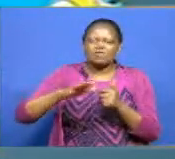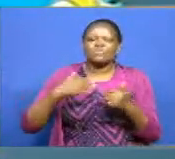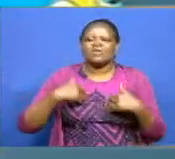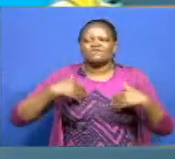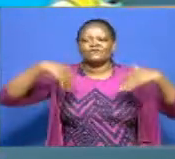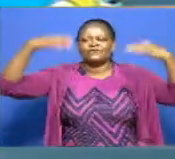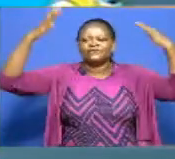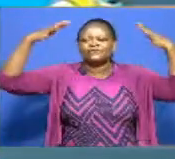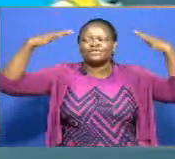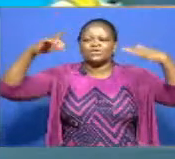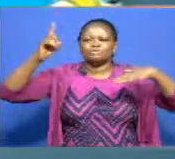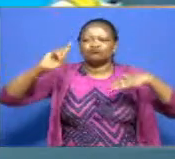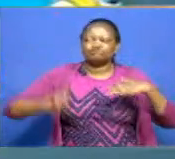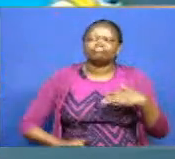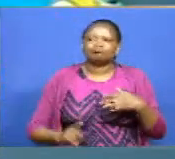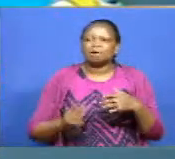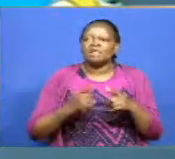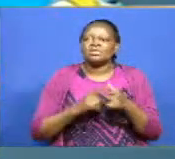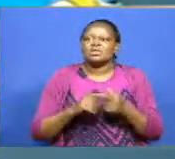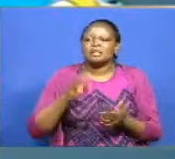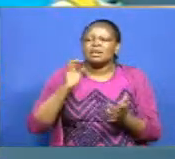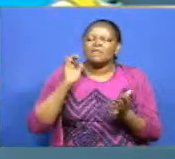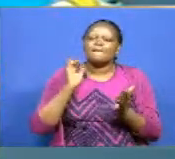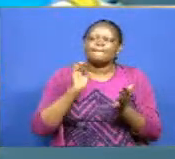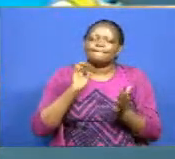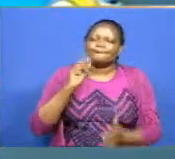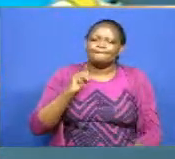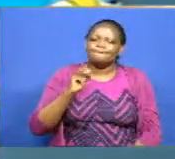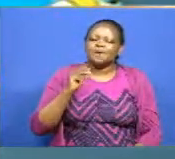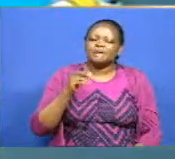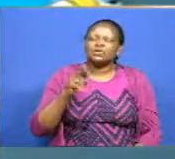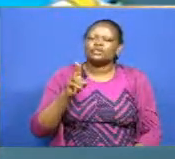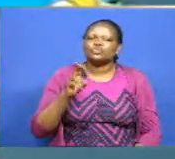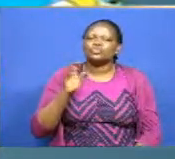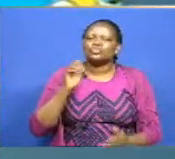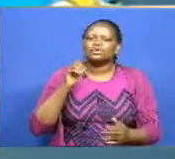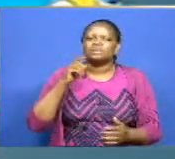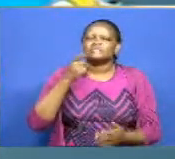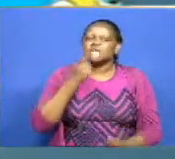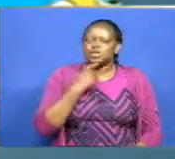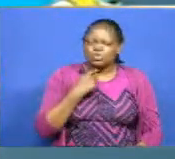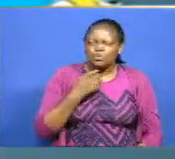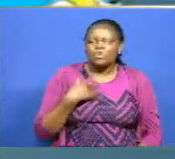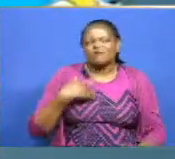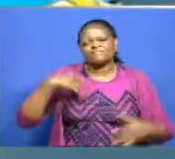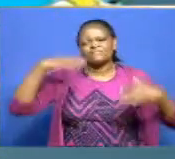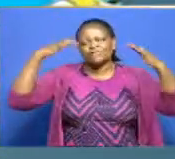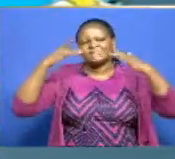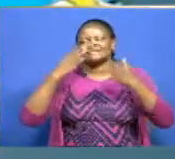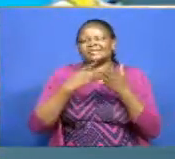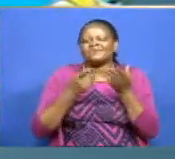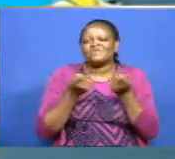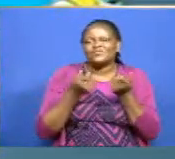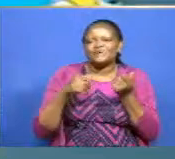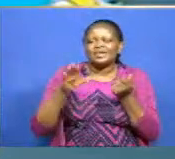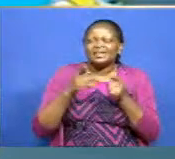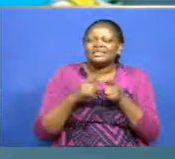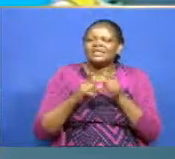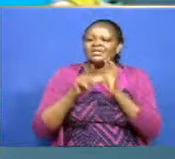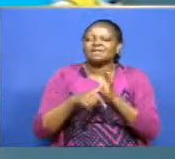radi. Maeneo ya Makindu, Kitui na Voi kunatarajiwa kuna rasharasha za mvua katika sehemu chache na kupisha vipindi vya